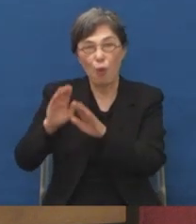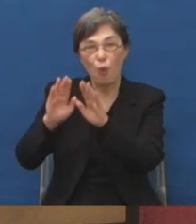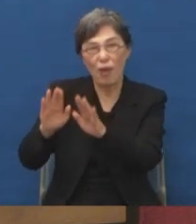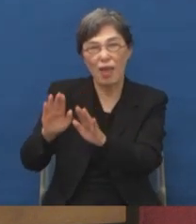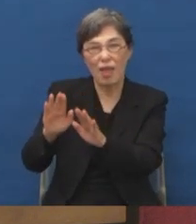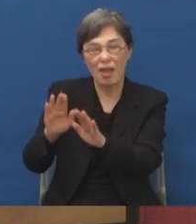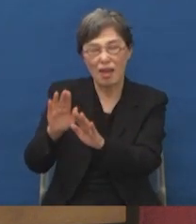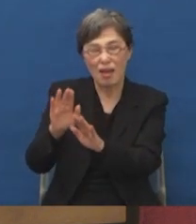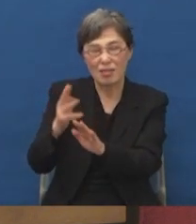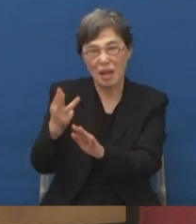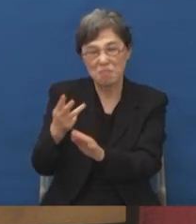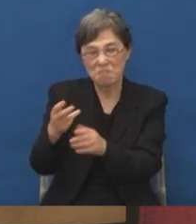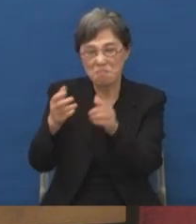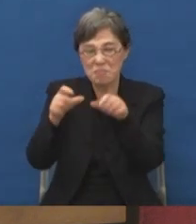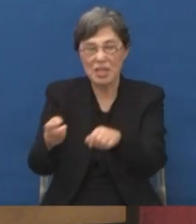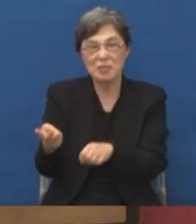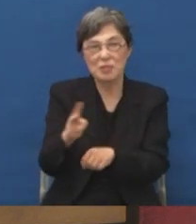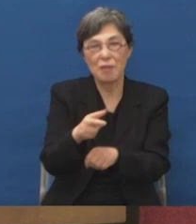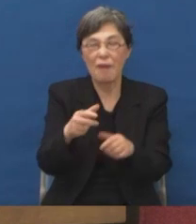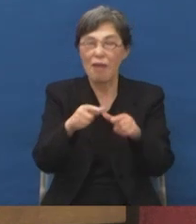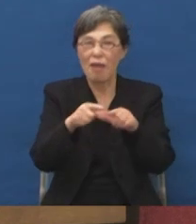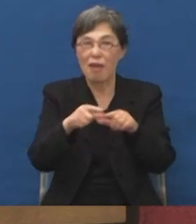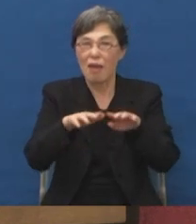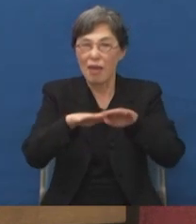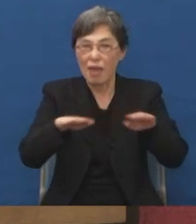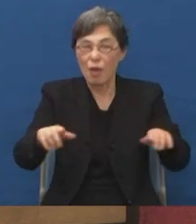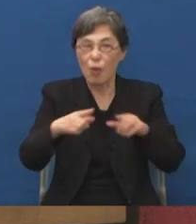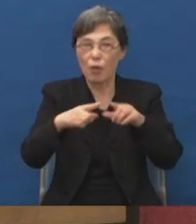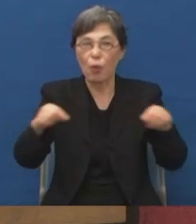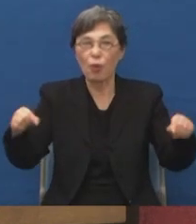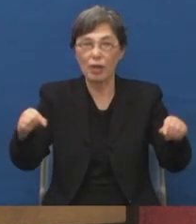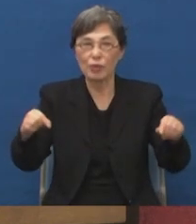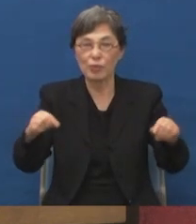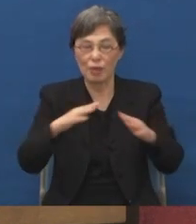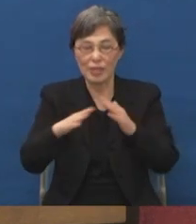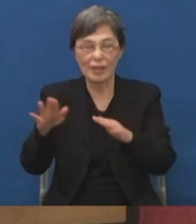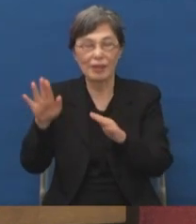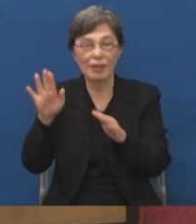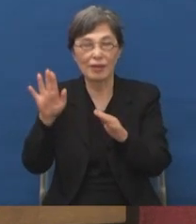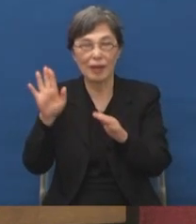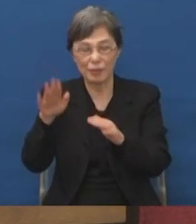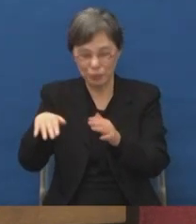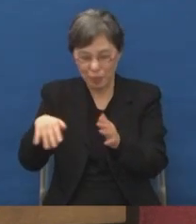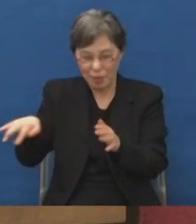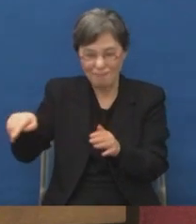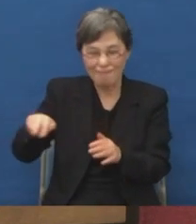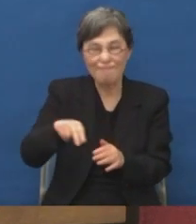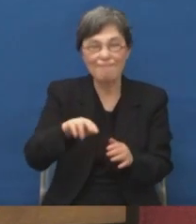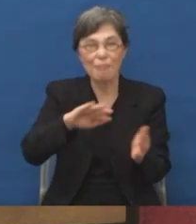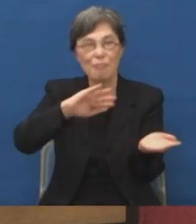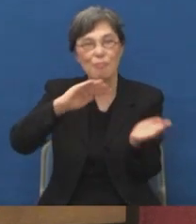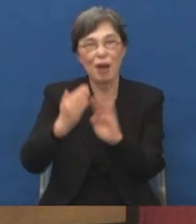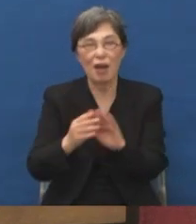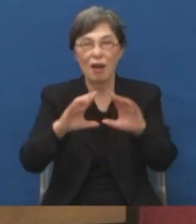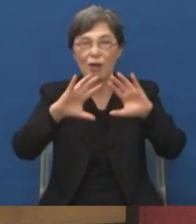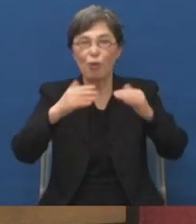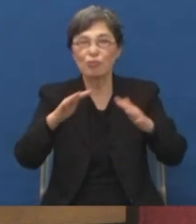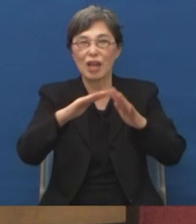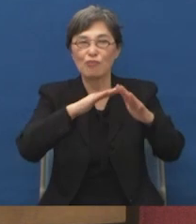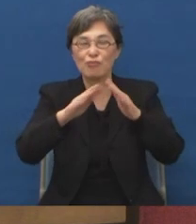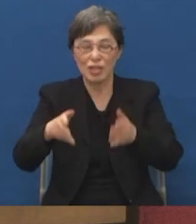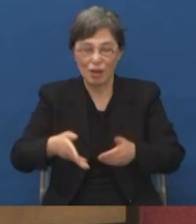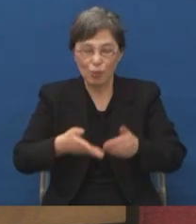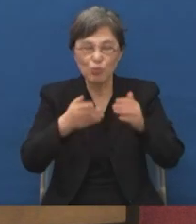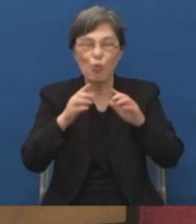るものに置き換えられ、平和国家としての戦後の歩みを大元から覆し、国際紛争助長国